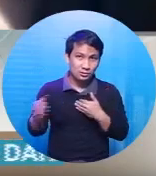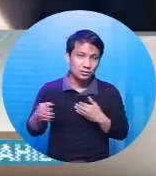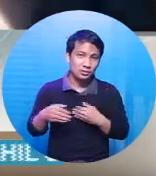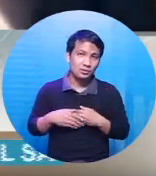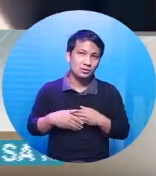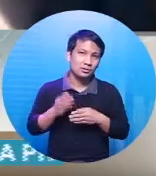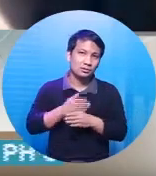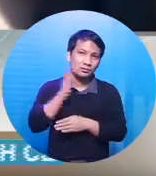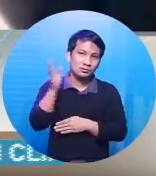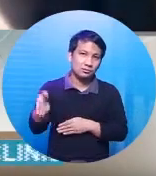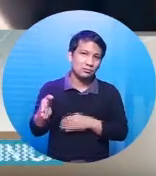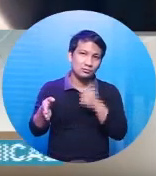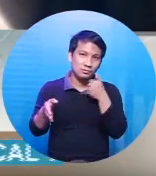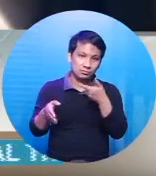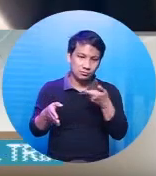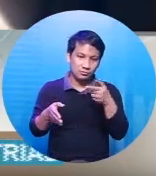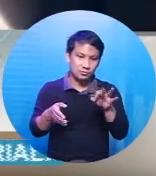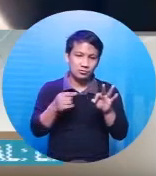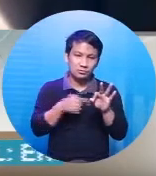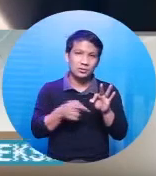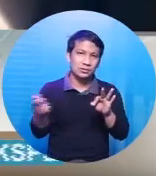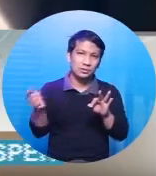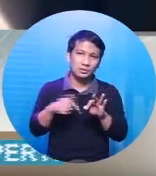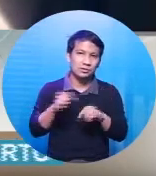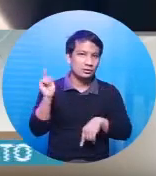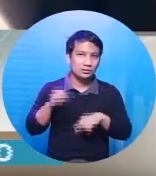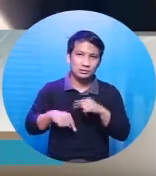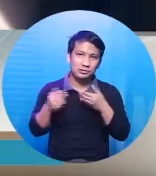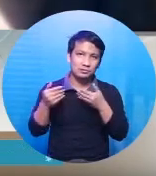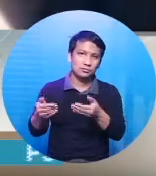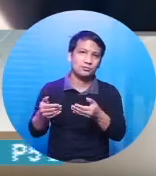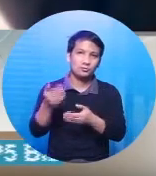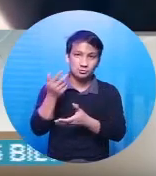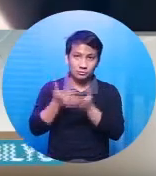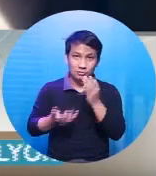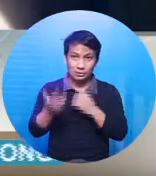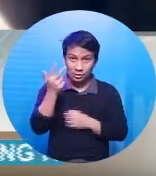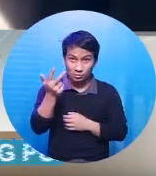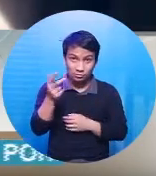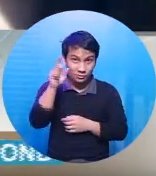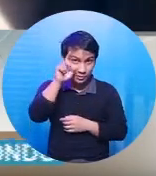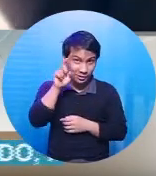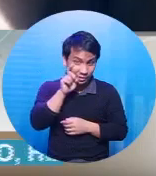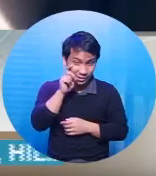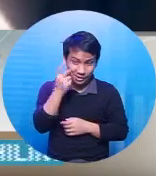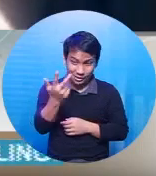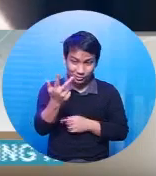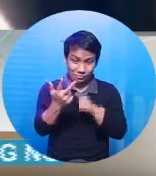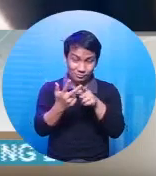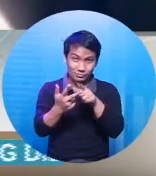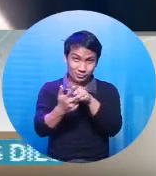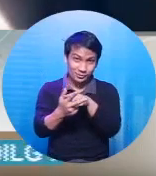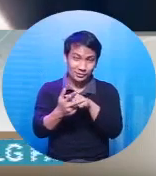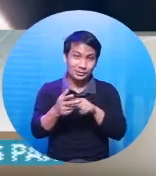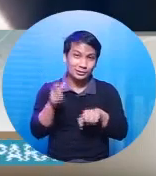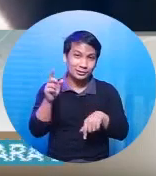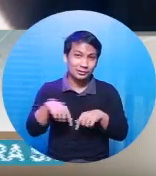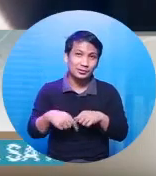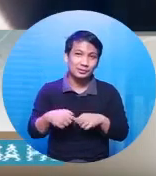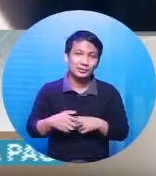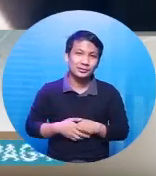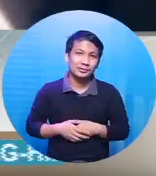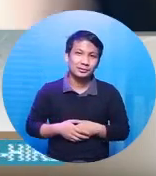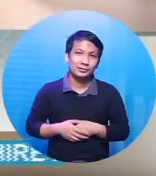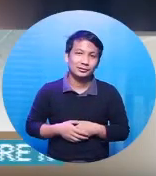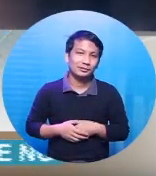may pumunta yata yung girlfriend. Okay. So hindi natuloy yung threesome, in short? Yes, sir. Pero yung usapan na yan, parang hindi ko kasi gusto yung